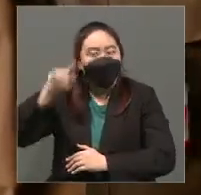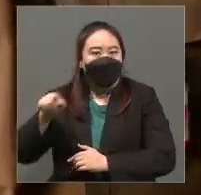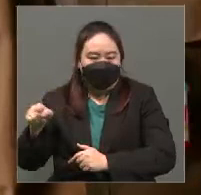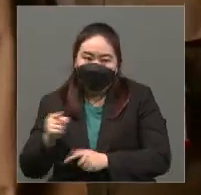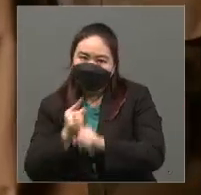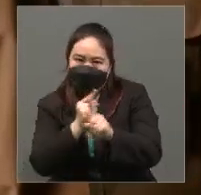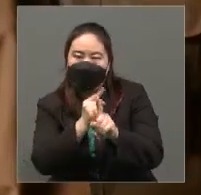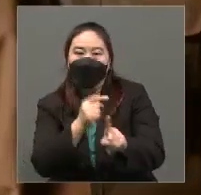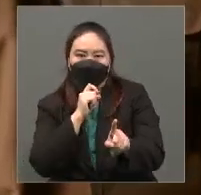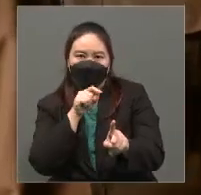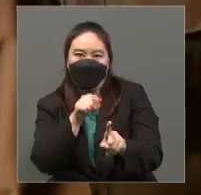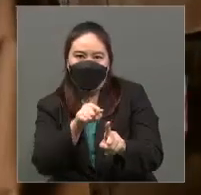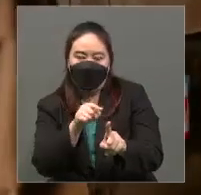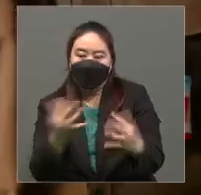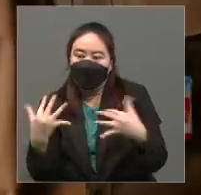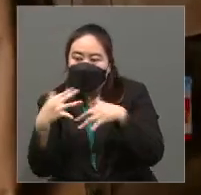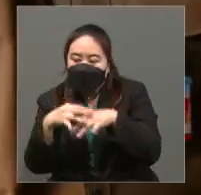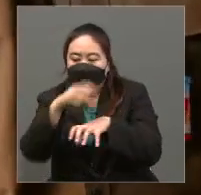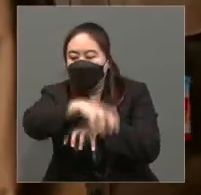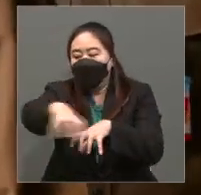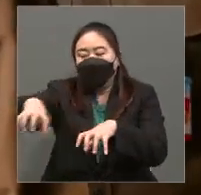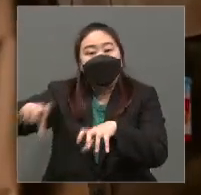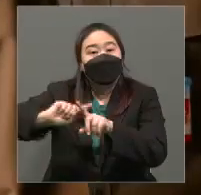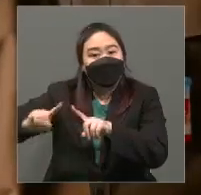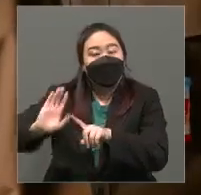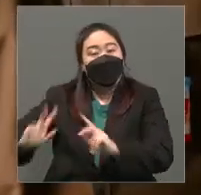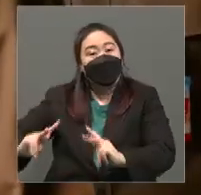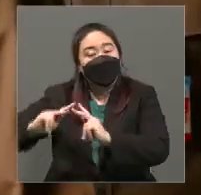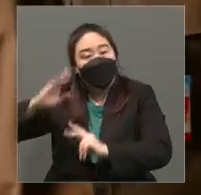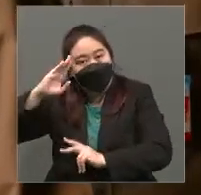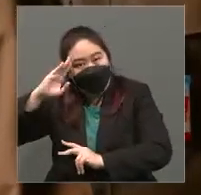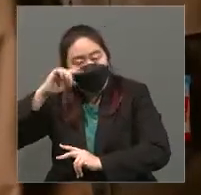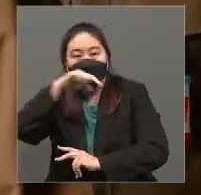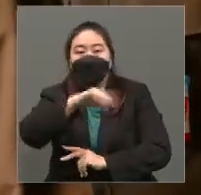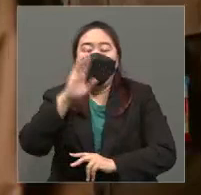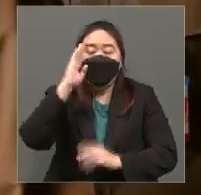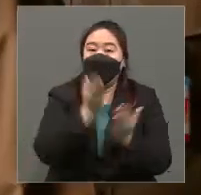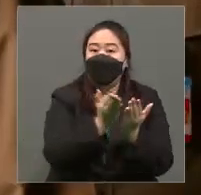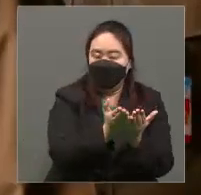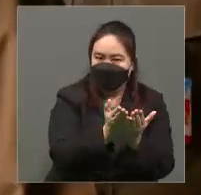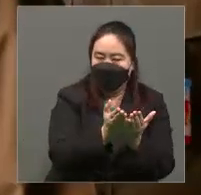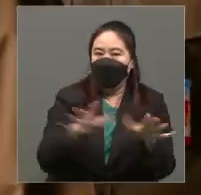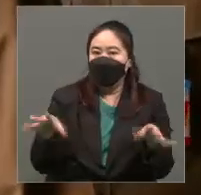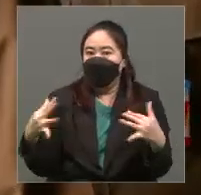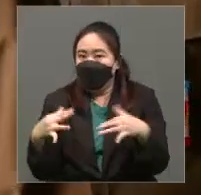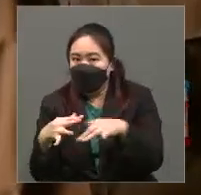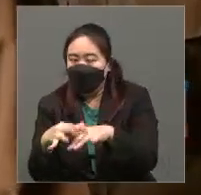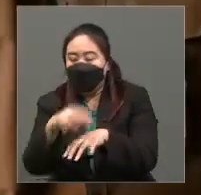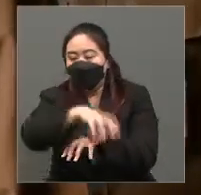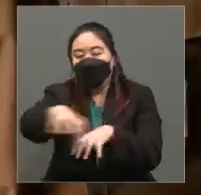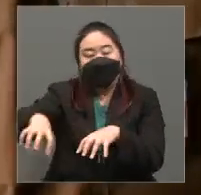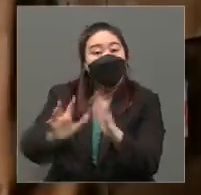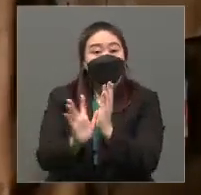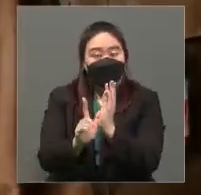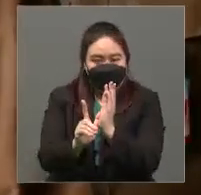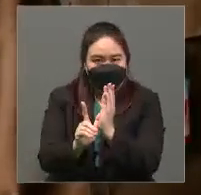ติดตามเรื่องนี้และก็ประสานระหว่างหน่วยงานของกระทรวงกลาโหมกับกองเรือยุทธการทหารเรือนะครับและหน่วยในพื้นที่สัต